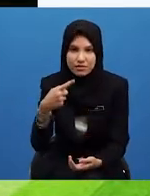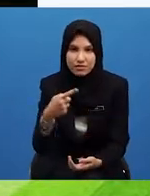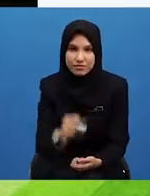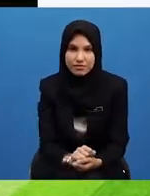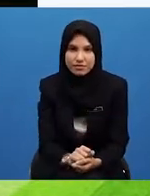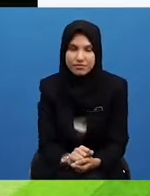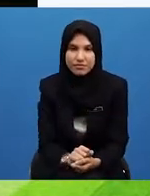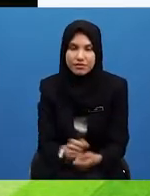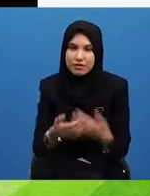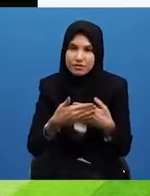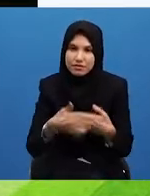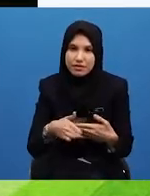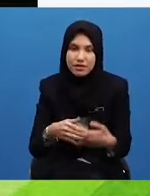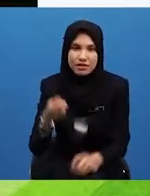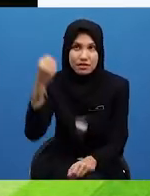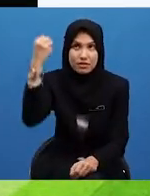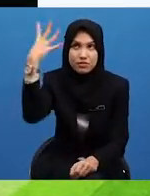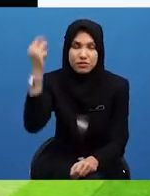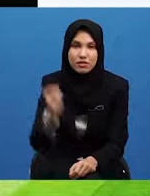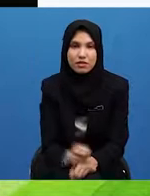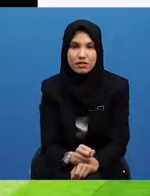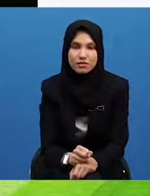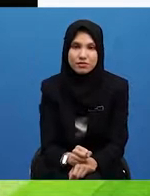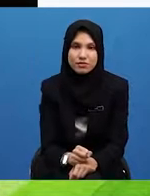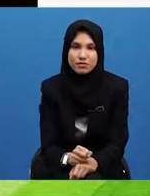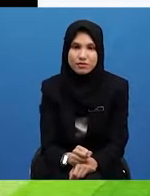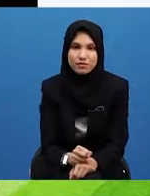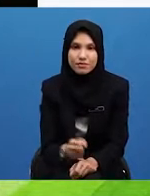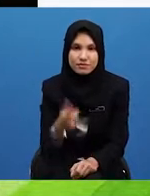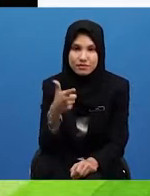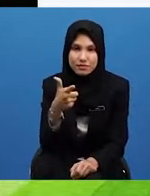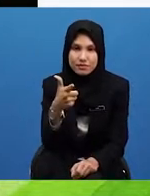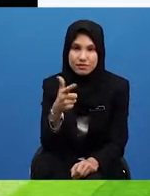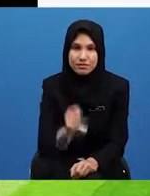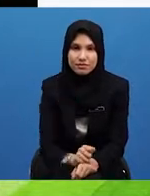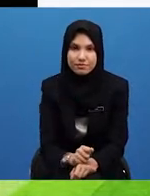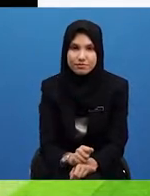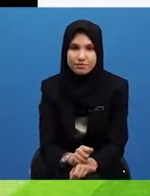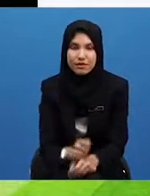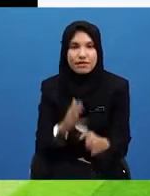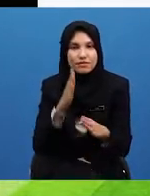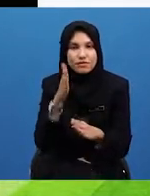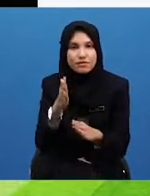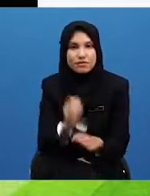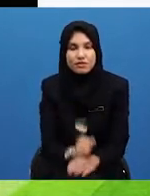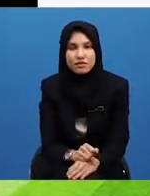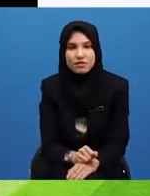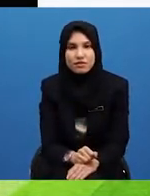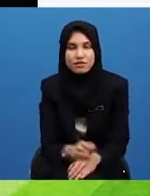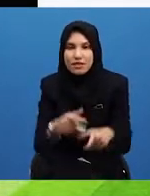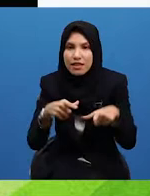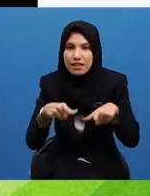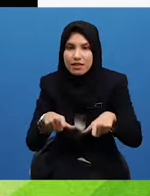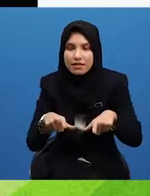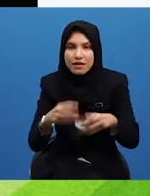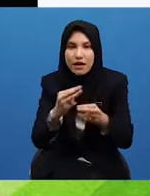Setelah itu kita nyalakan lampu Solo seterusnya kita Letakkan